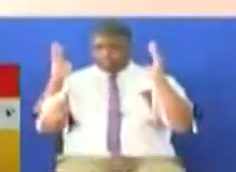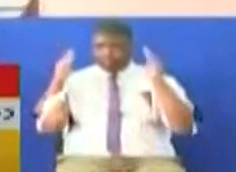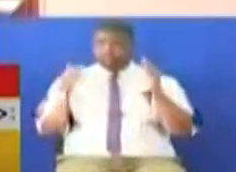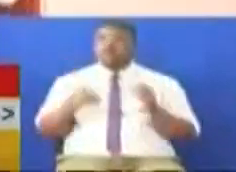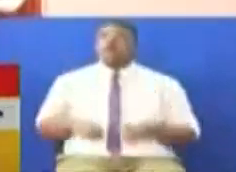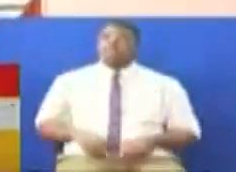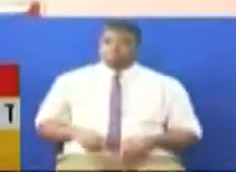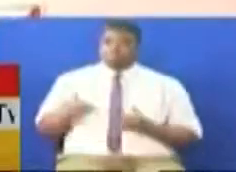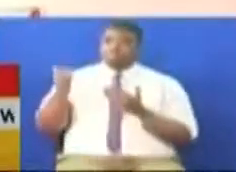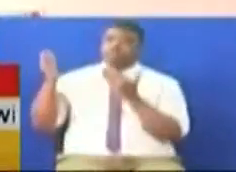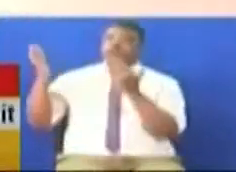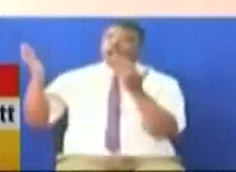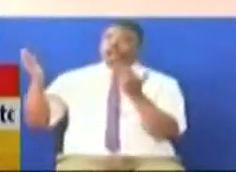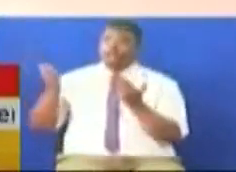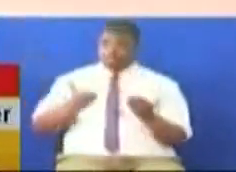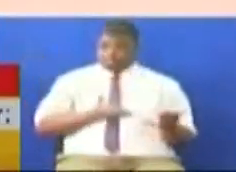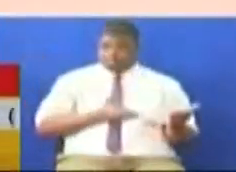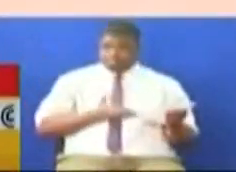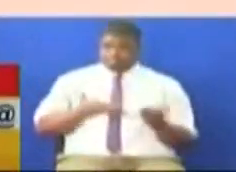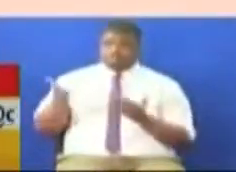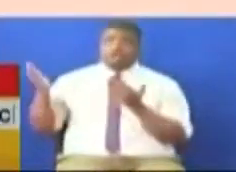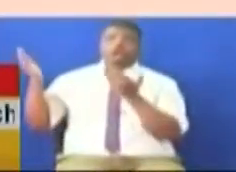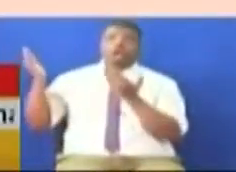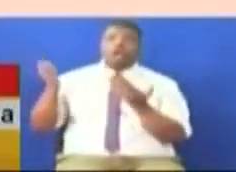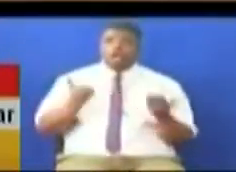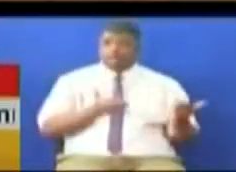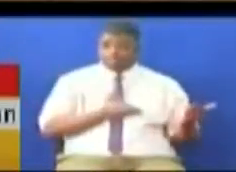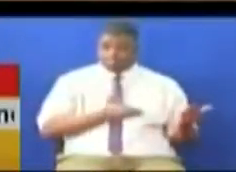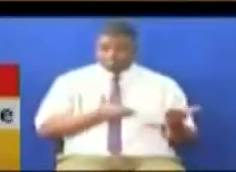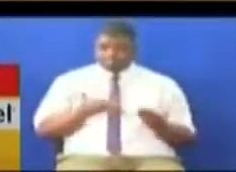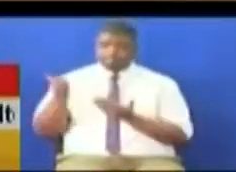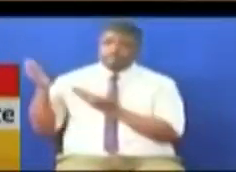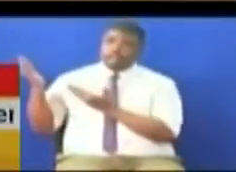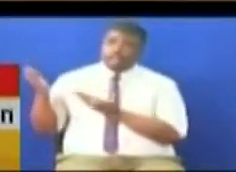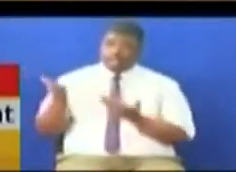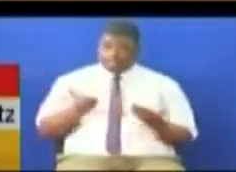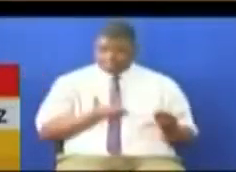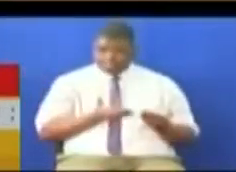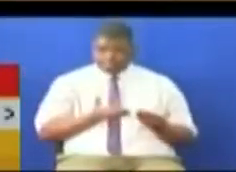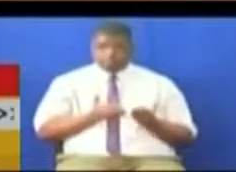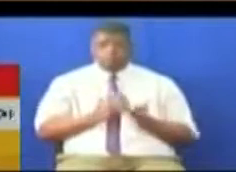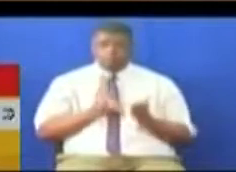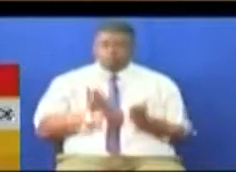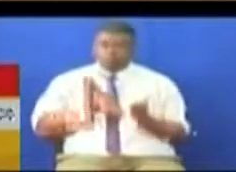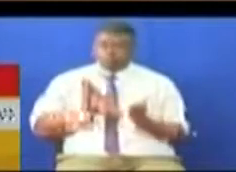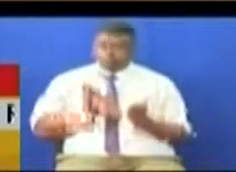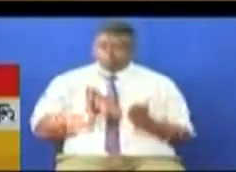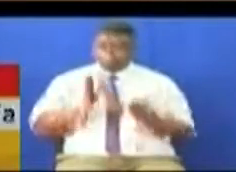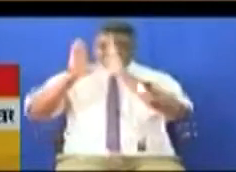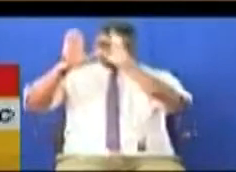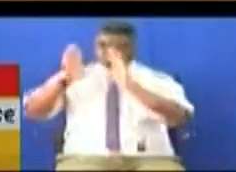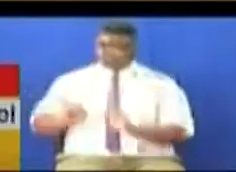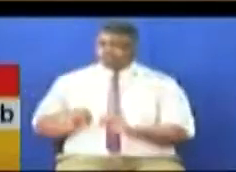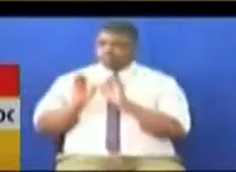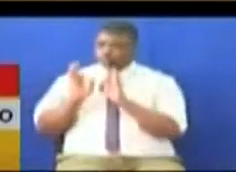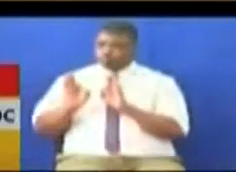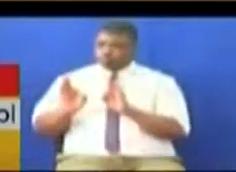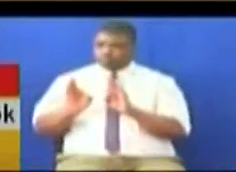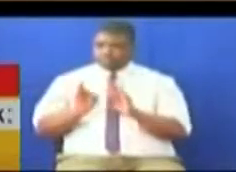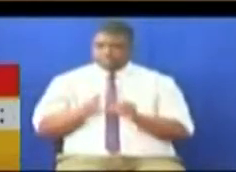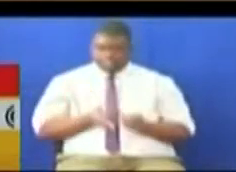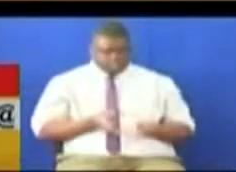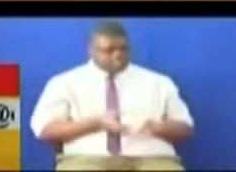Karibu sana CAG, tunakushukuru sana kwa taarifa nzuri ambayo imewezesha kamati yetu ya PAC kufanya kazi yake